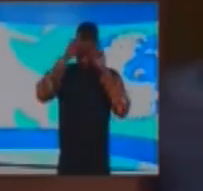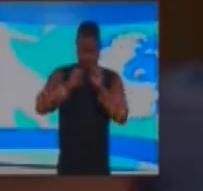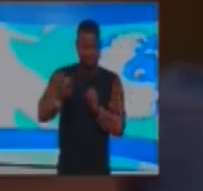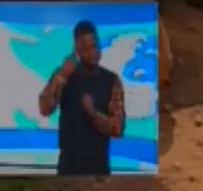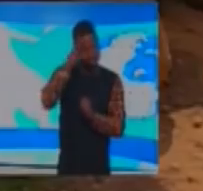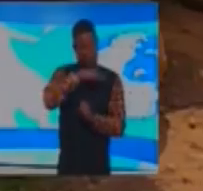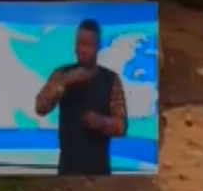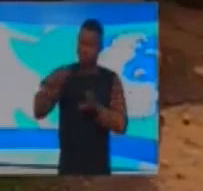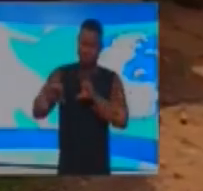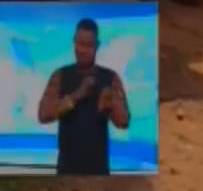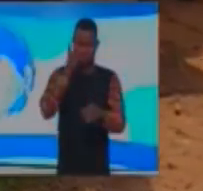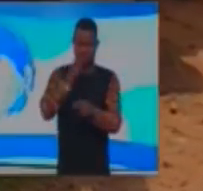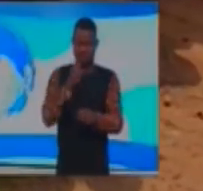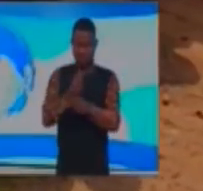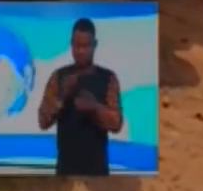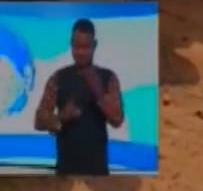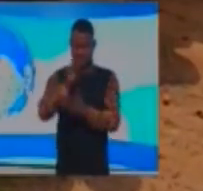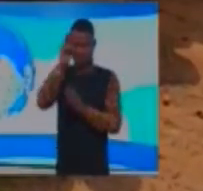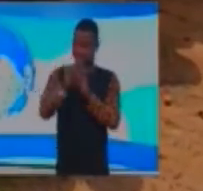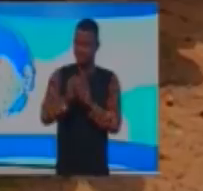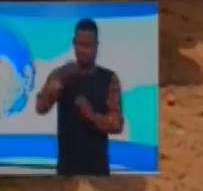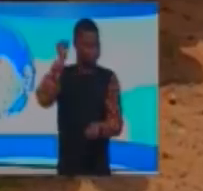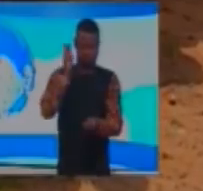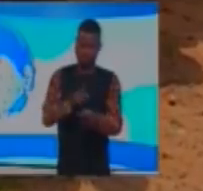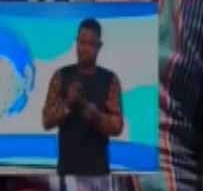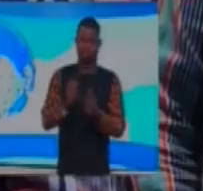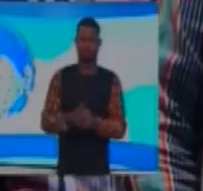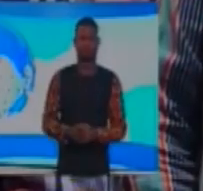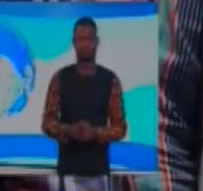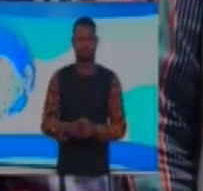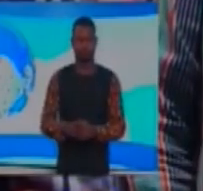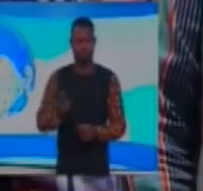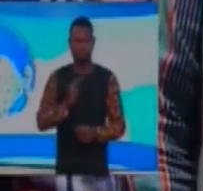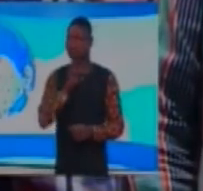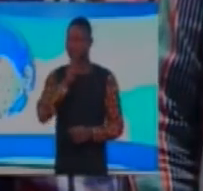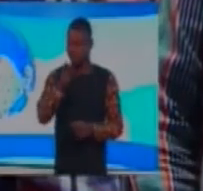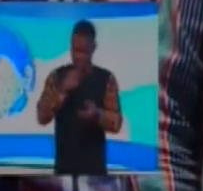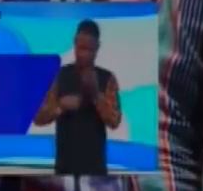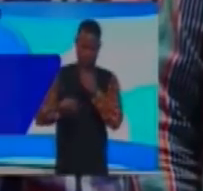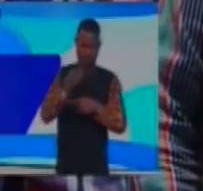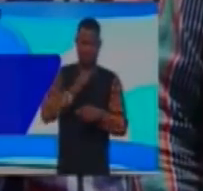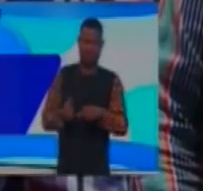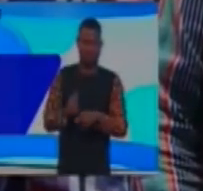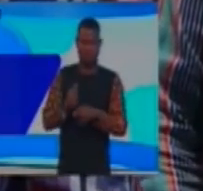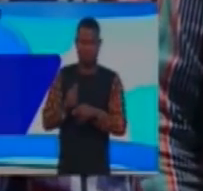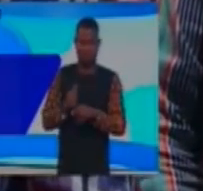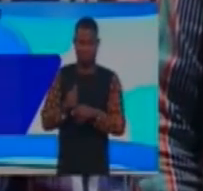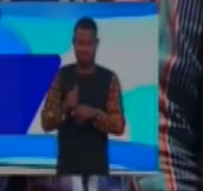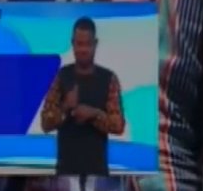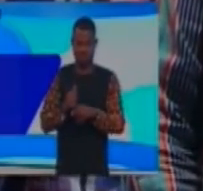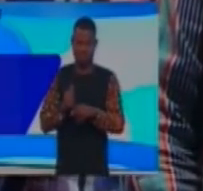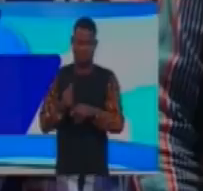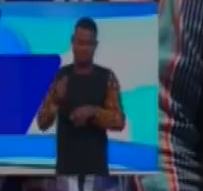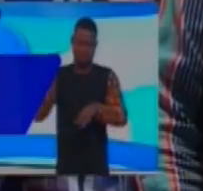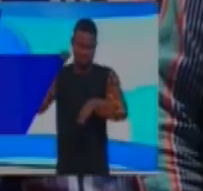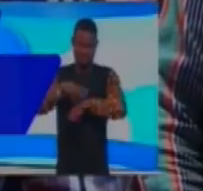les chantiers de développement malgré le contexte difficile. Nous sommes venus leur transmettre